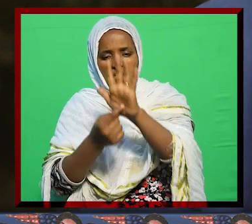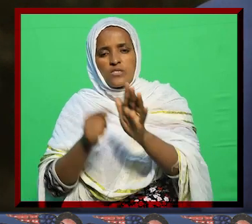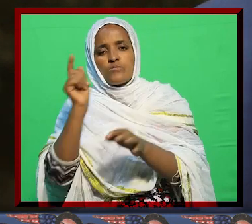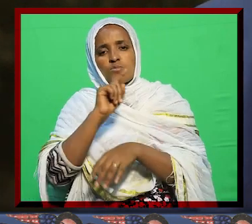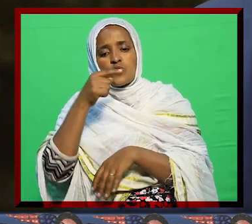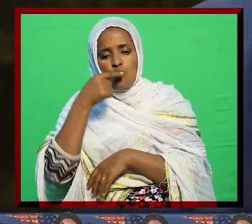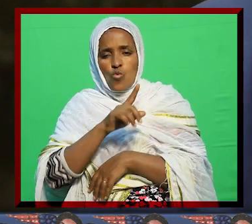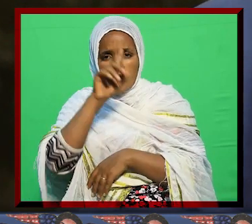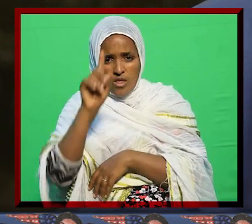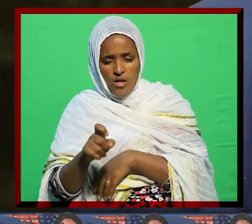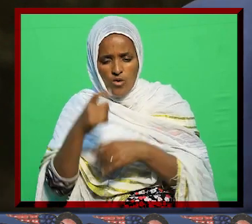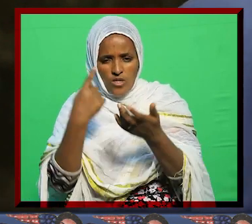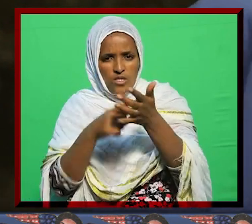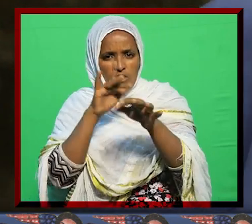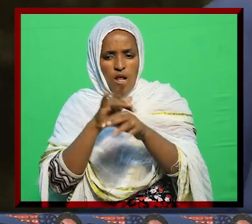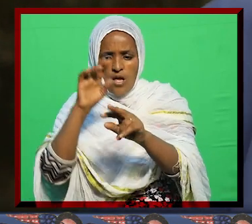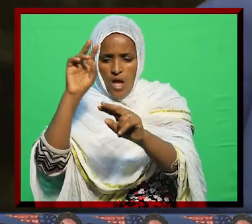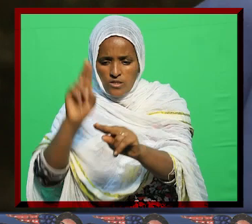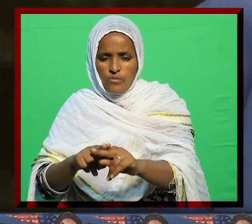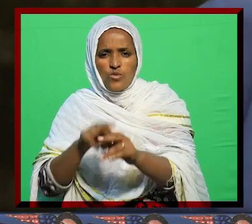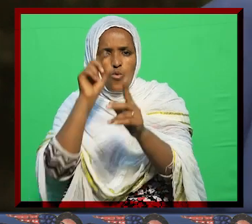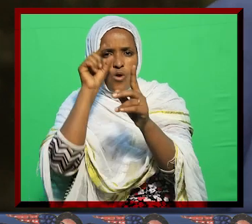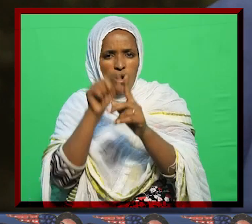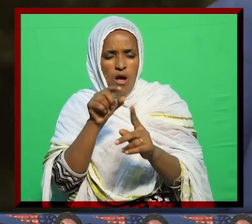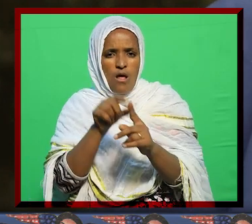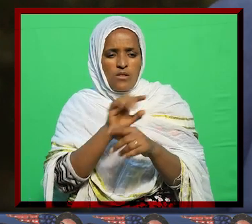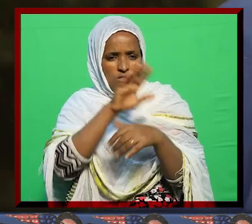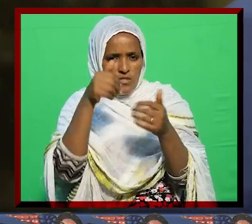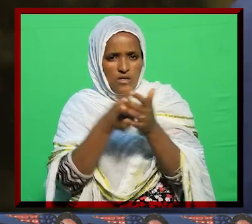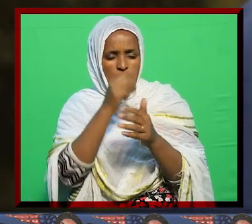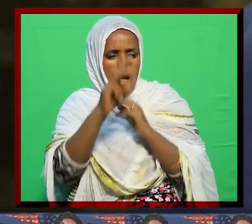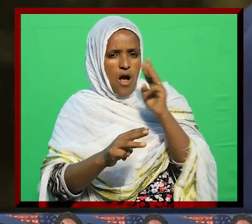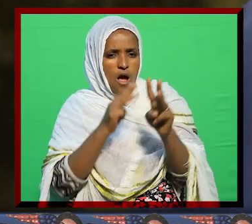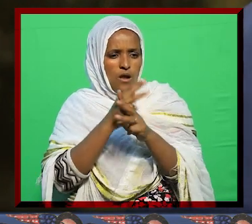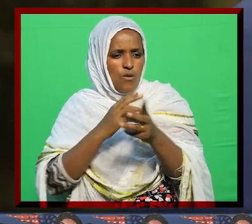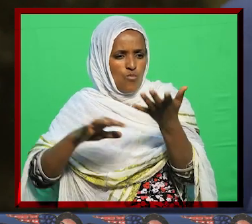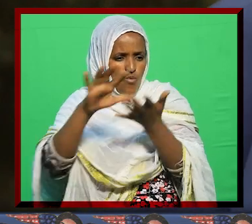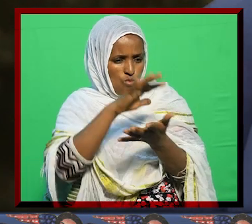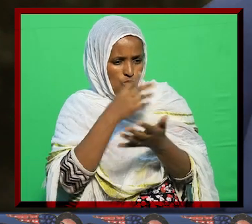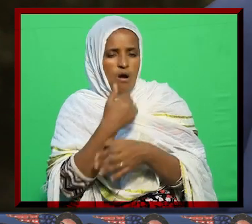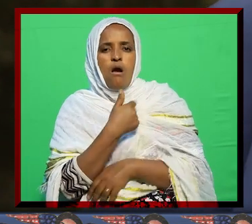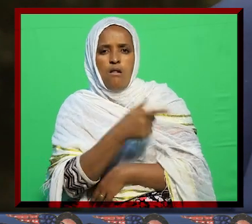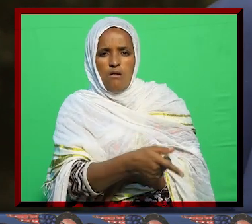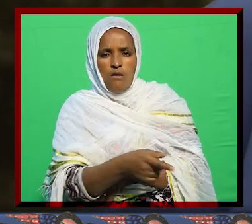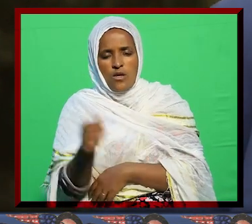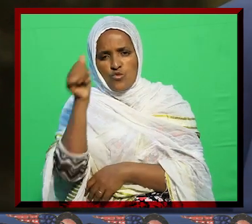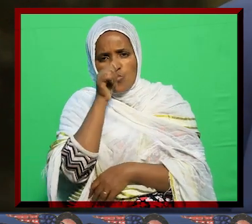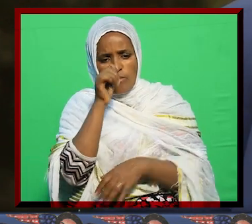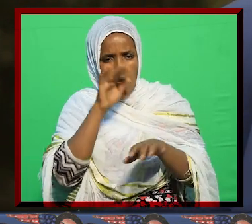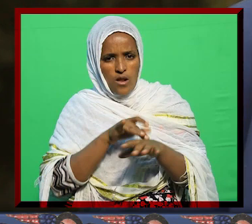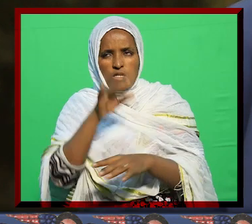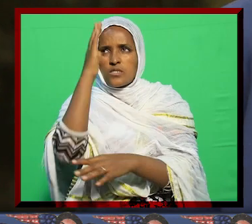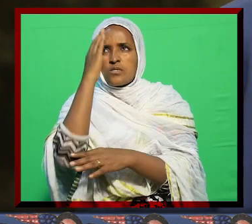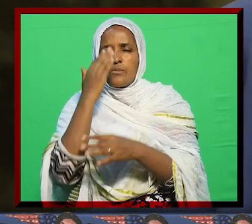ምልክት ምንድነው ብሎ የተጠየቀው እዛ ላይ ያስቀመጠውን ኃይለ ቃል ጠቅላላ ዓለሙን ያናወጠው ነው በአሁን ሰዓት ኢትዮጵያ